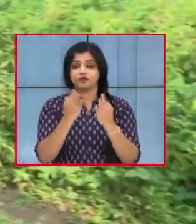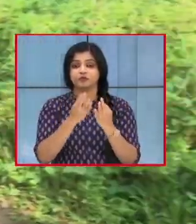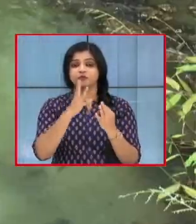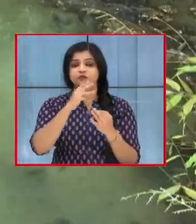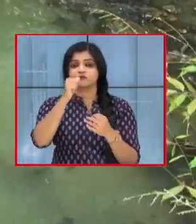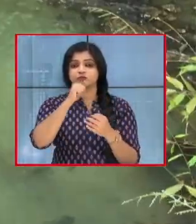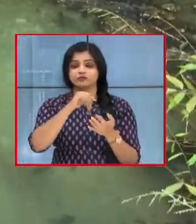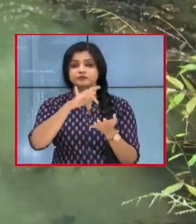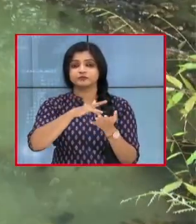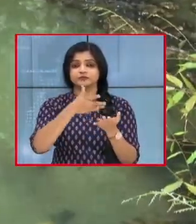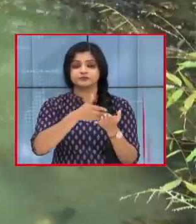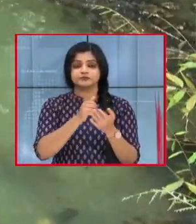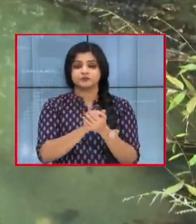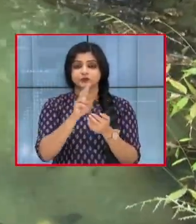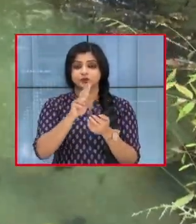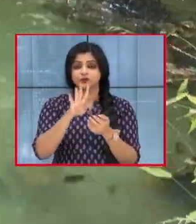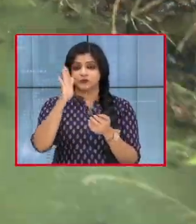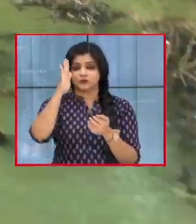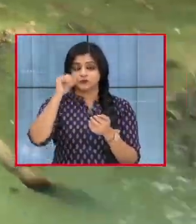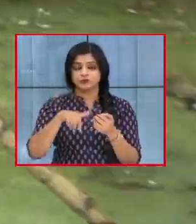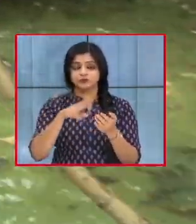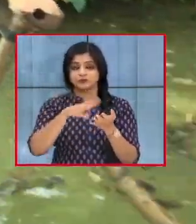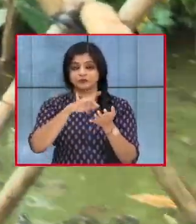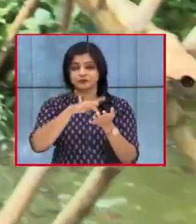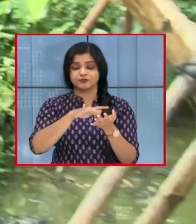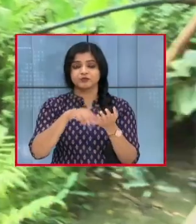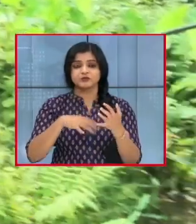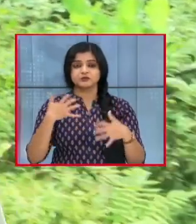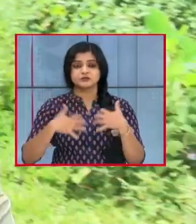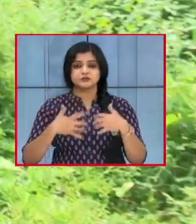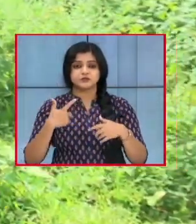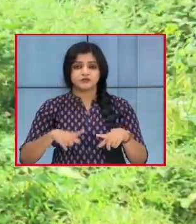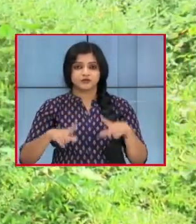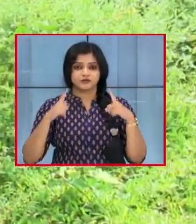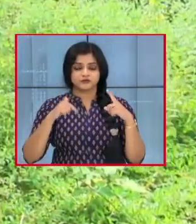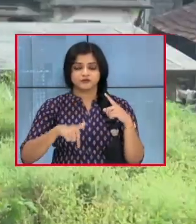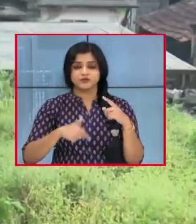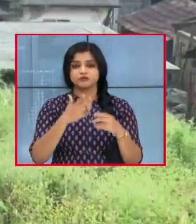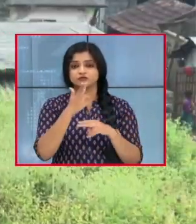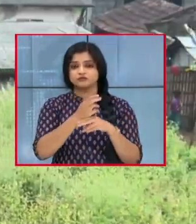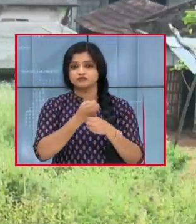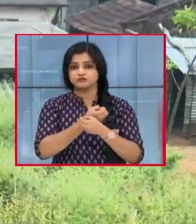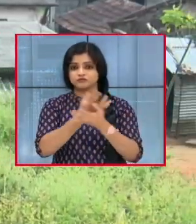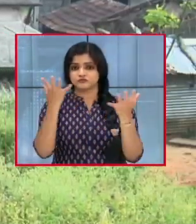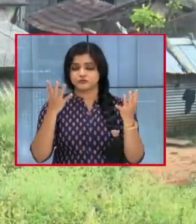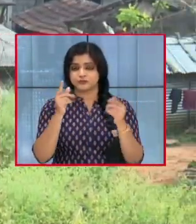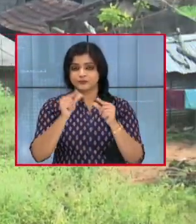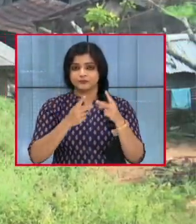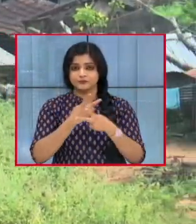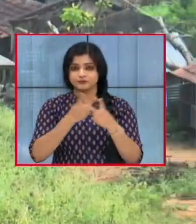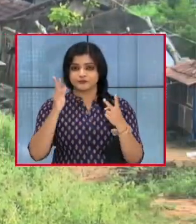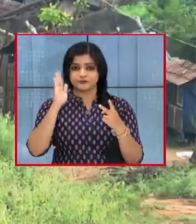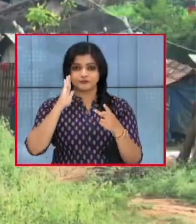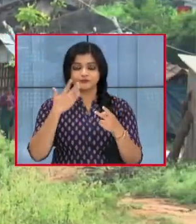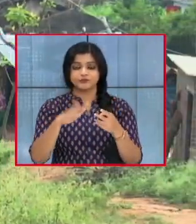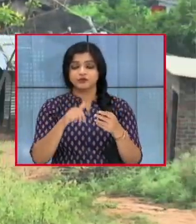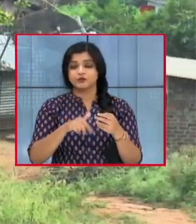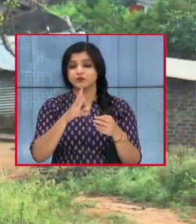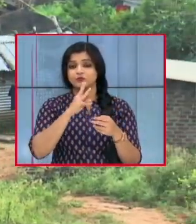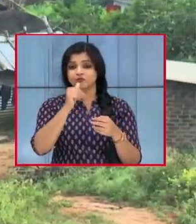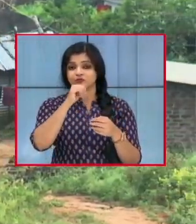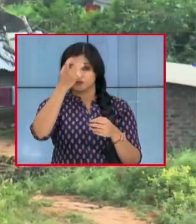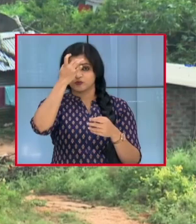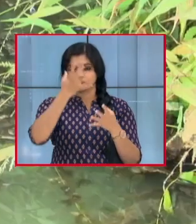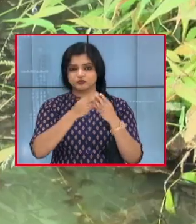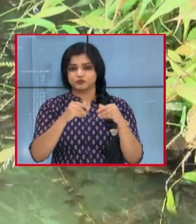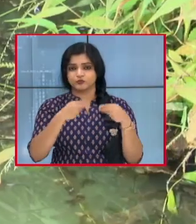സ്രോതസ്. 24 മേലെ അബ്ബണ്ണൂരിലെ ദുരിത ജീവിതം പുറത്തെത്തിയതിനു പിന്നാലെ ഉടൻ കുടിവെള്ള പ്രശ്നം പരിഹരിക്കുമെന്ന്